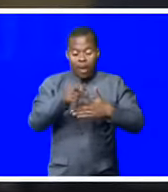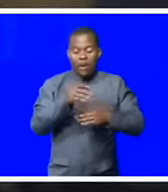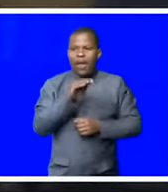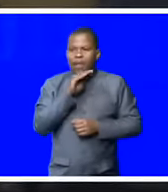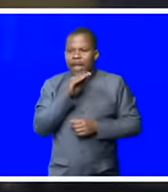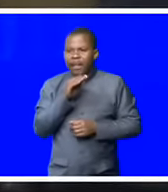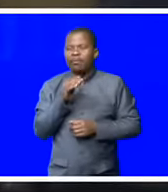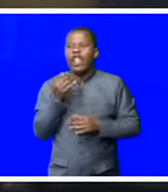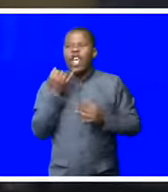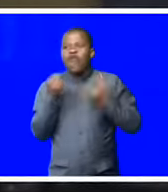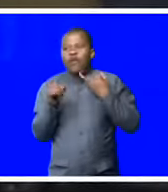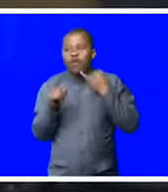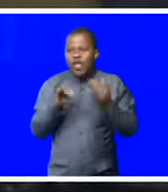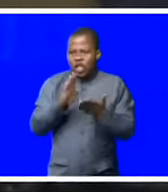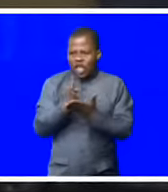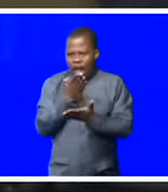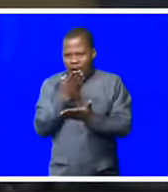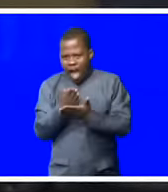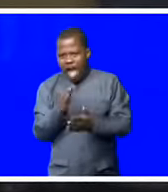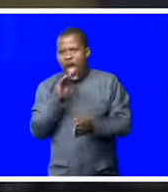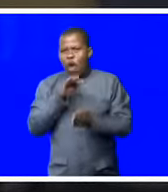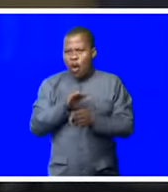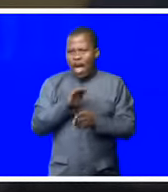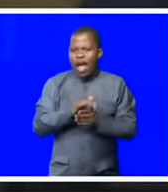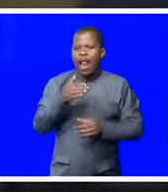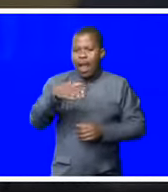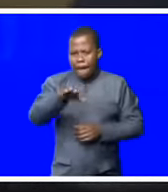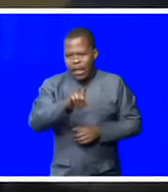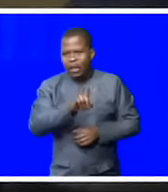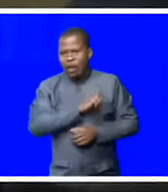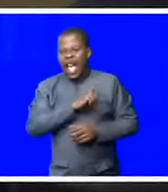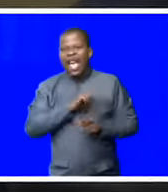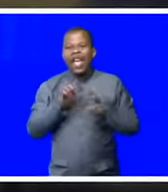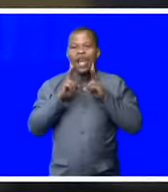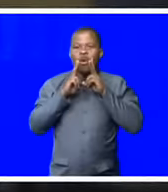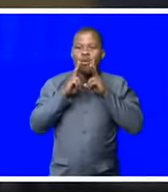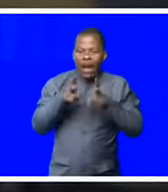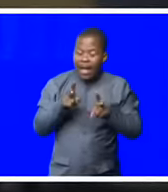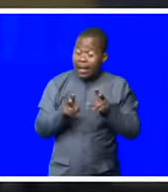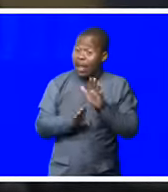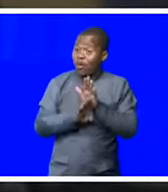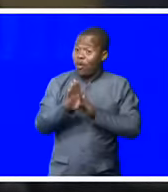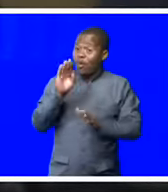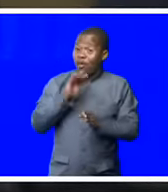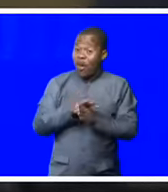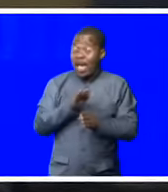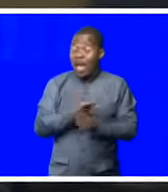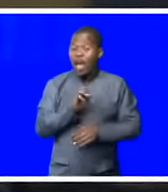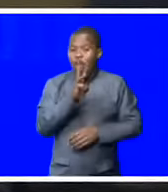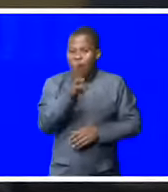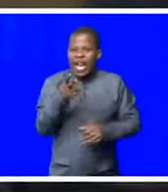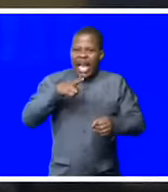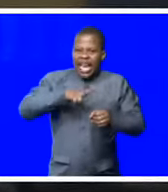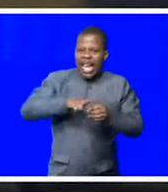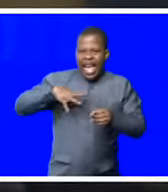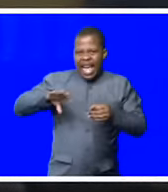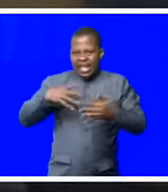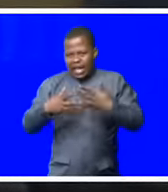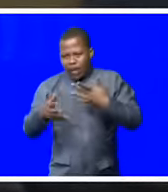sibonisane ukuchinja lwati sikhone nekubonisana ukuthi ngitibitindvo